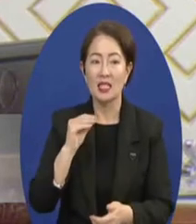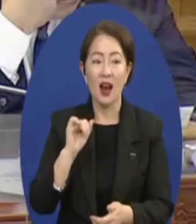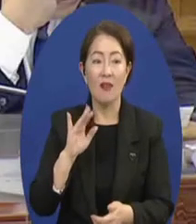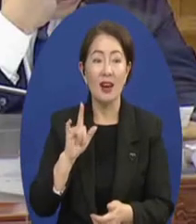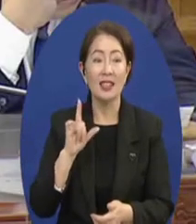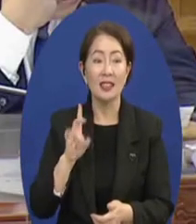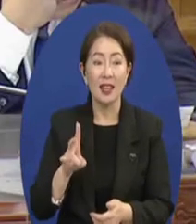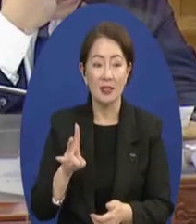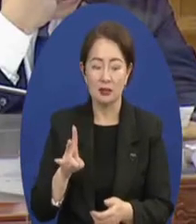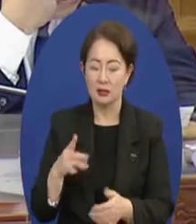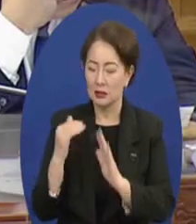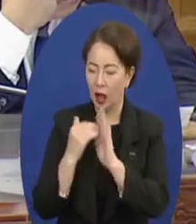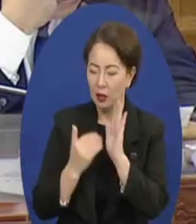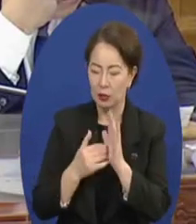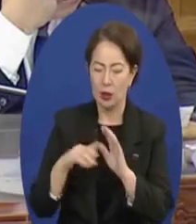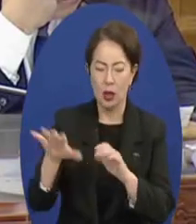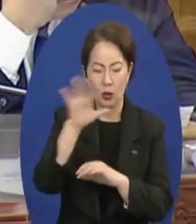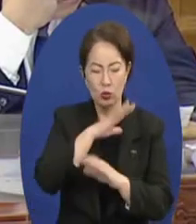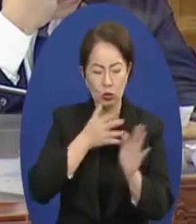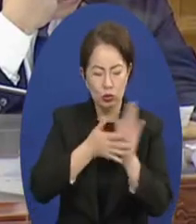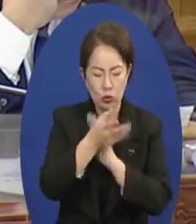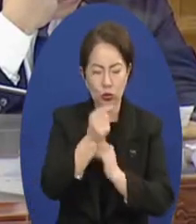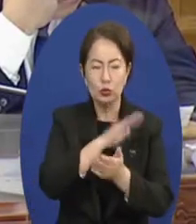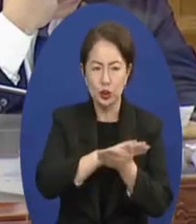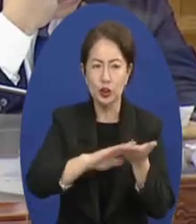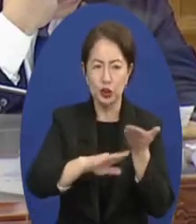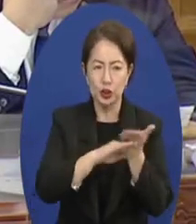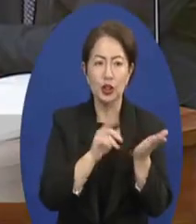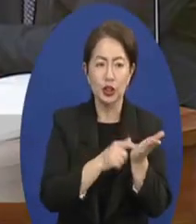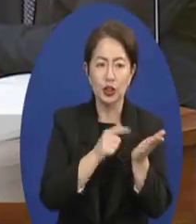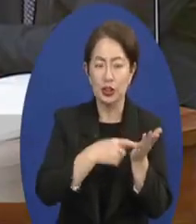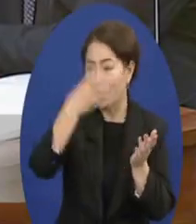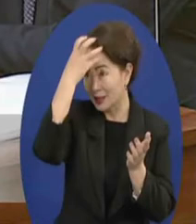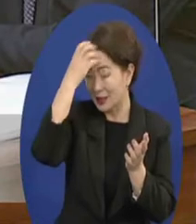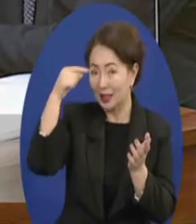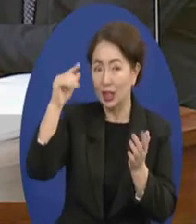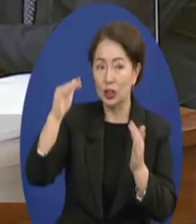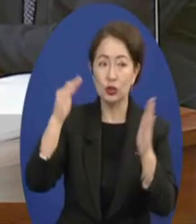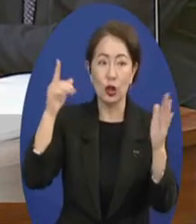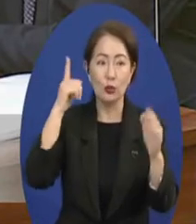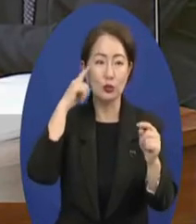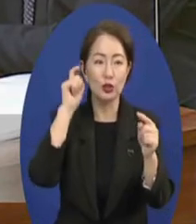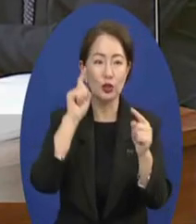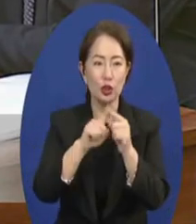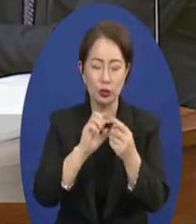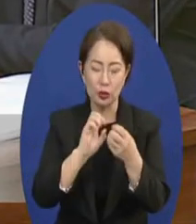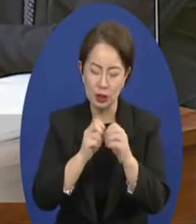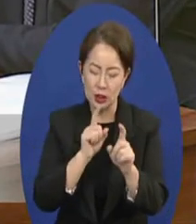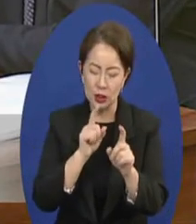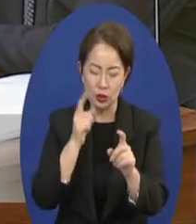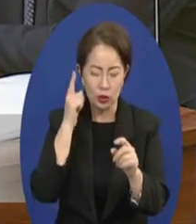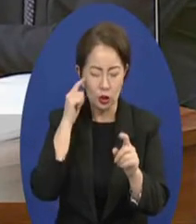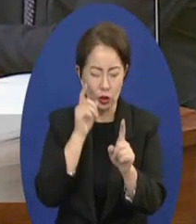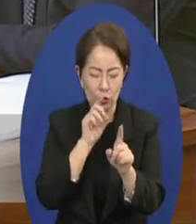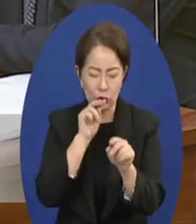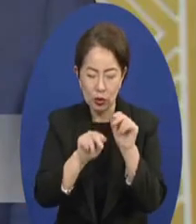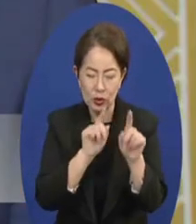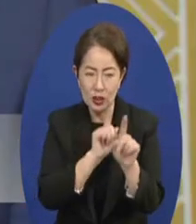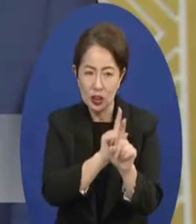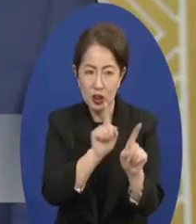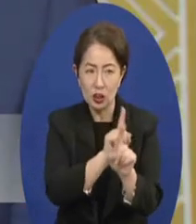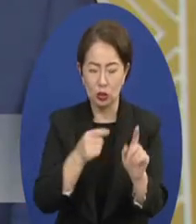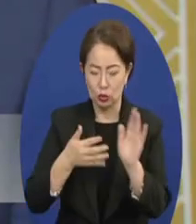төсөв шинчил хийх, засгийн газрын тавьсан томоохон зорилтуудыг хэрэгжүүлэх сорилттой тулгарсан төсөв боллоо гэж үзэж